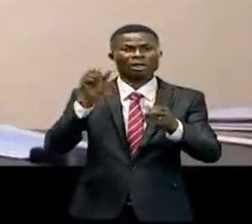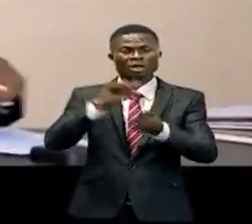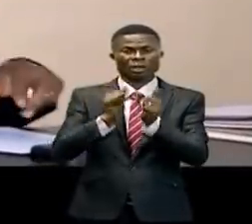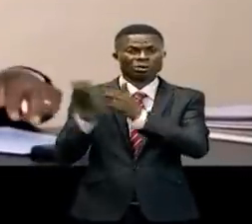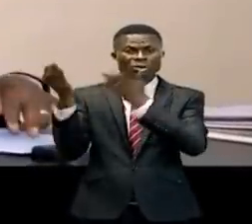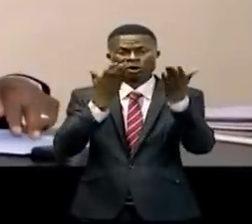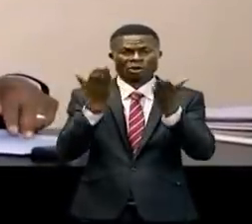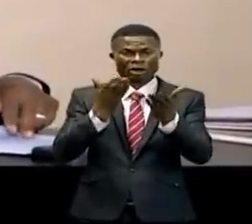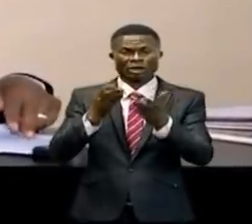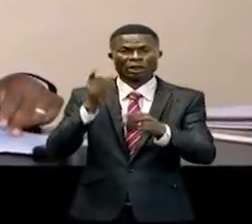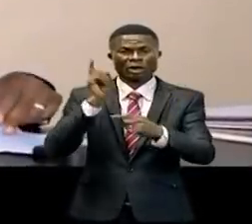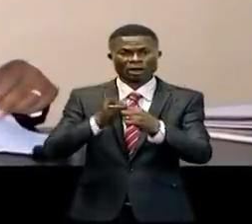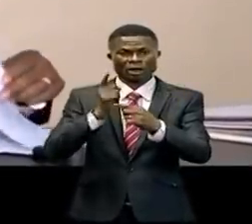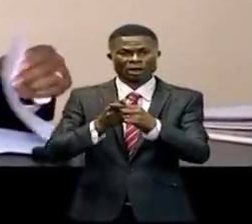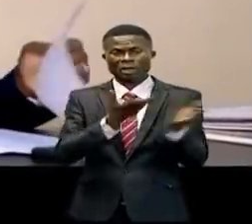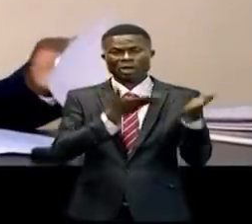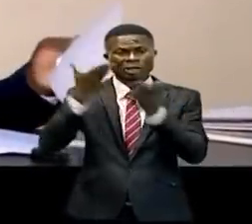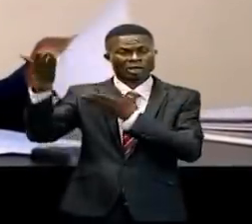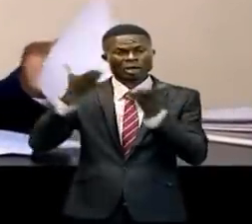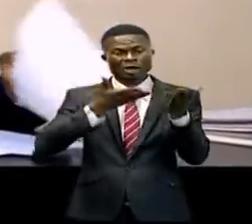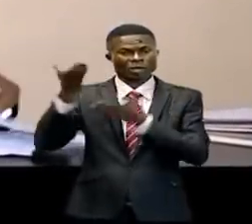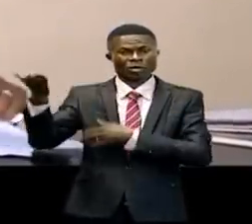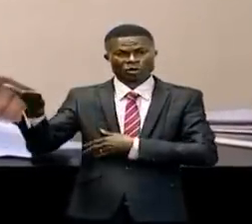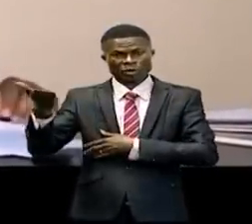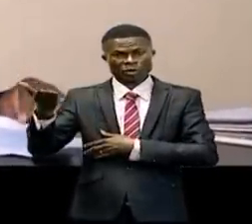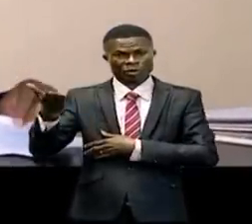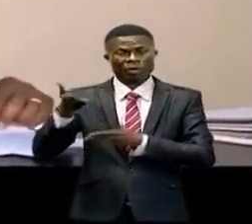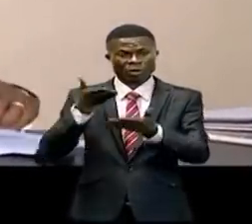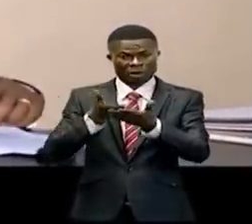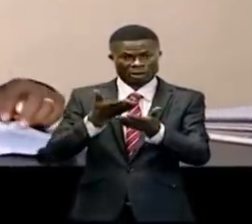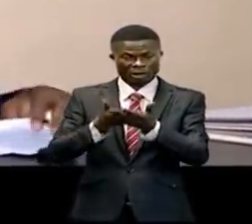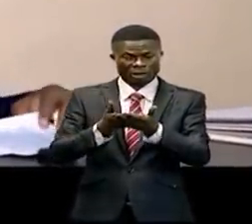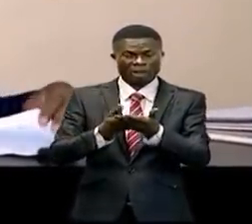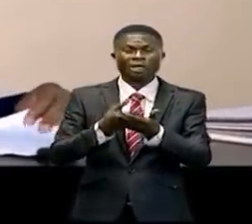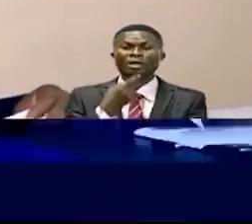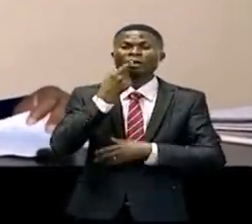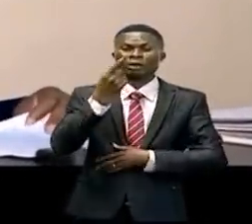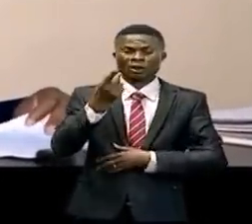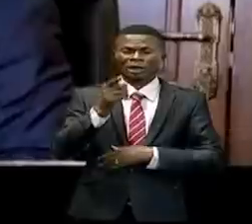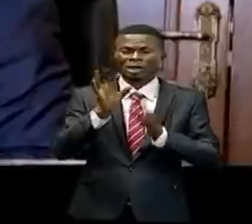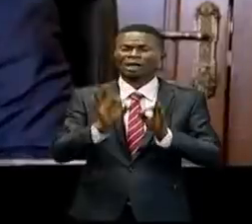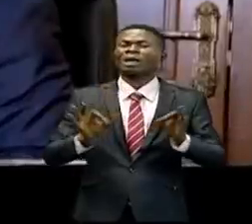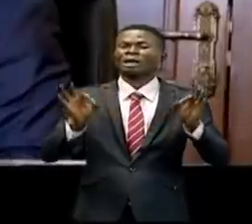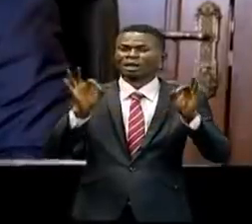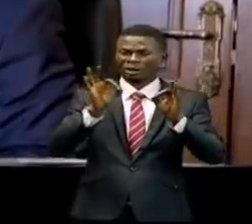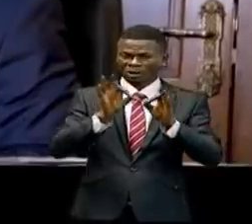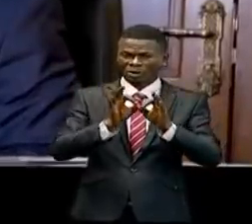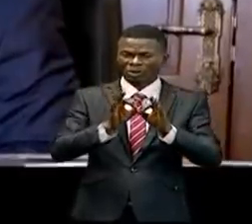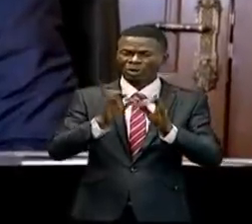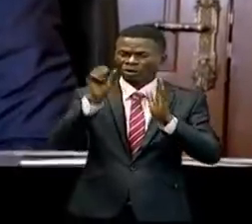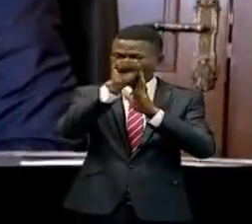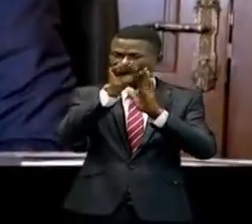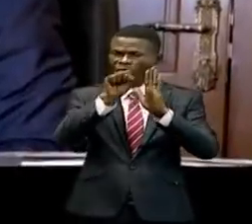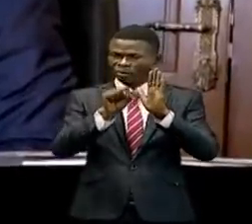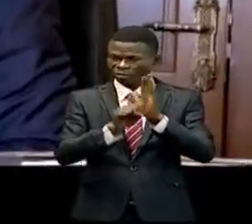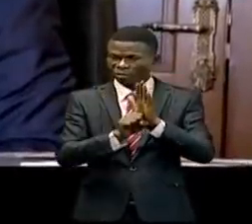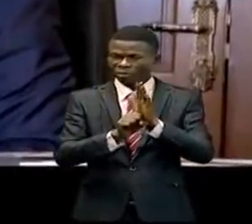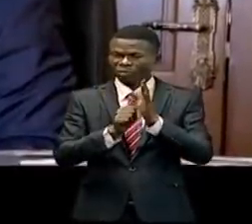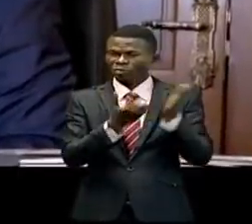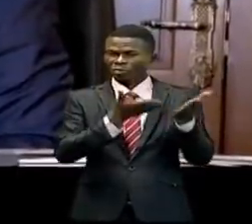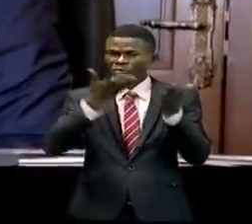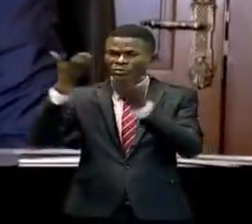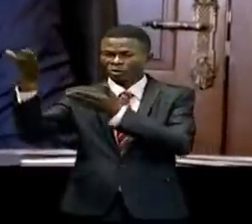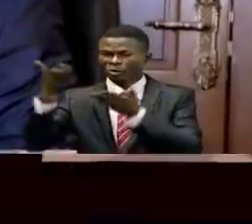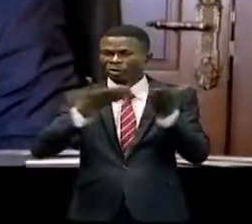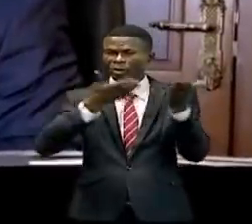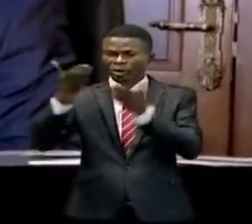des mitrailles et de leurs exportations. De là, il se dégage la nécessité de statuer sur l'exportation des